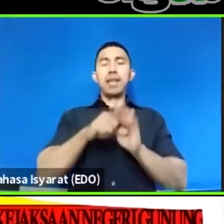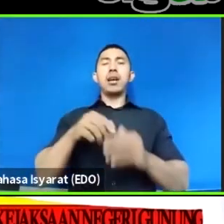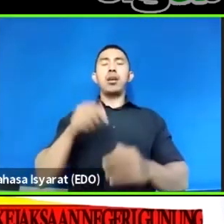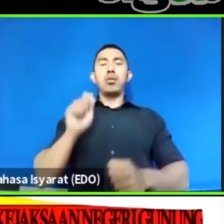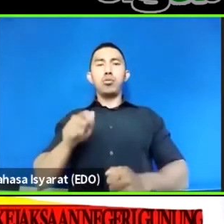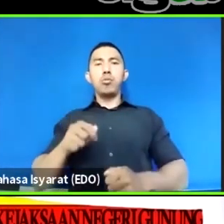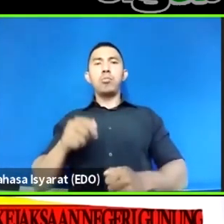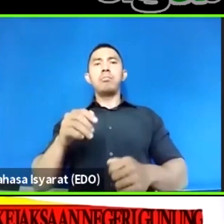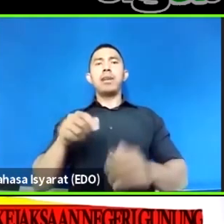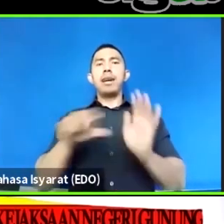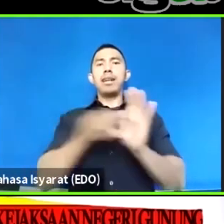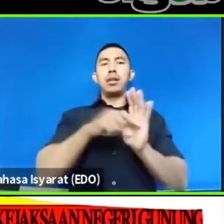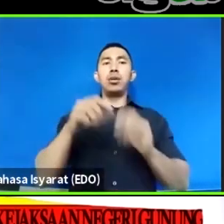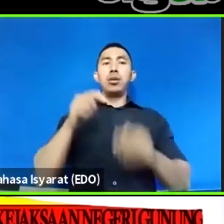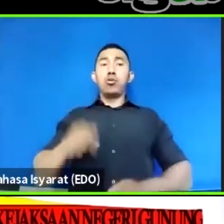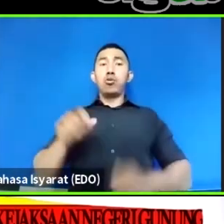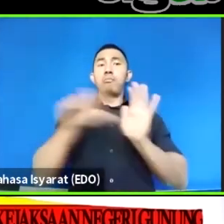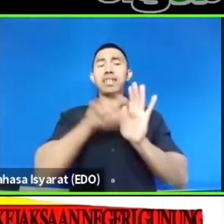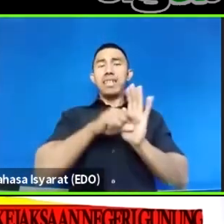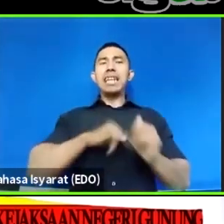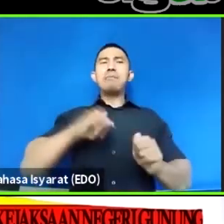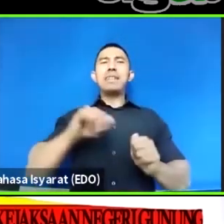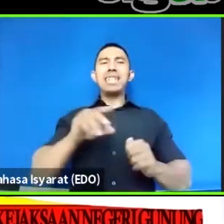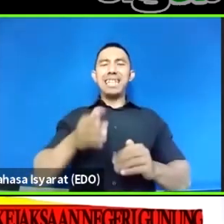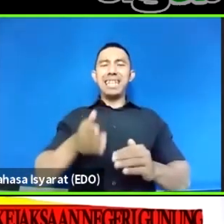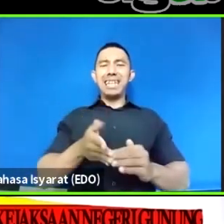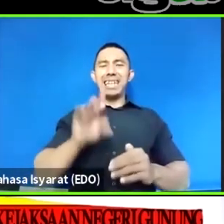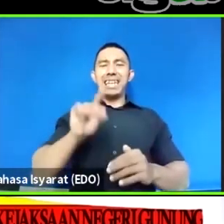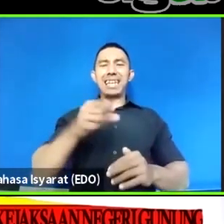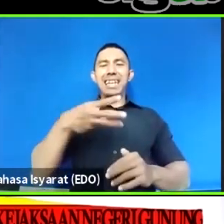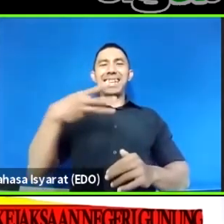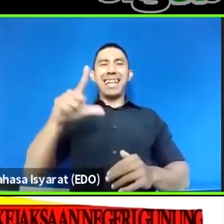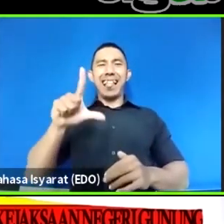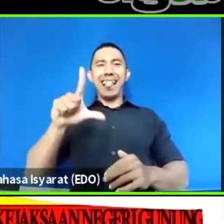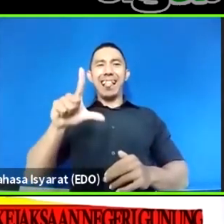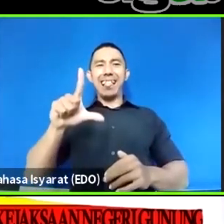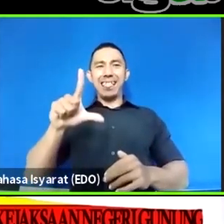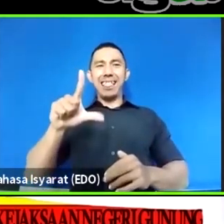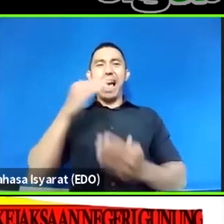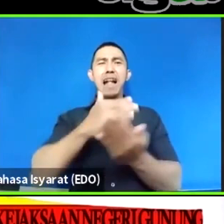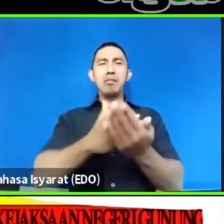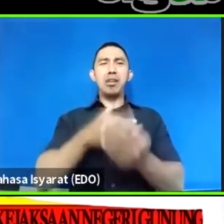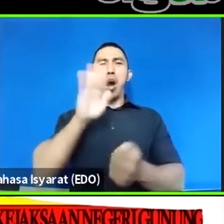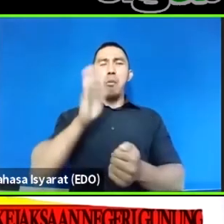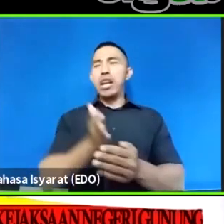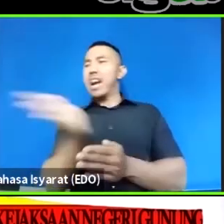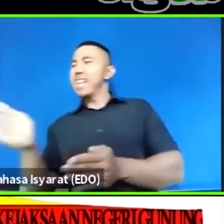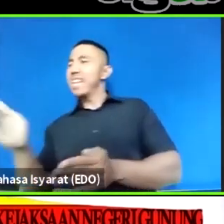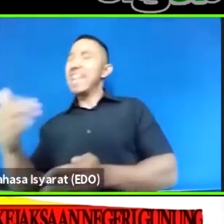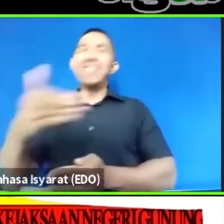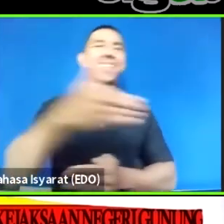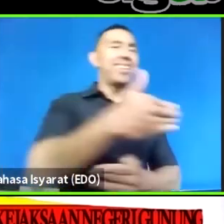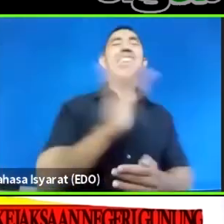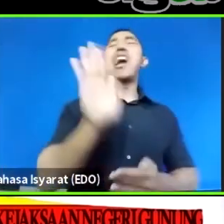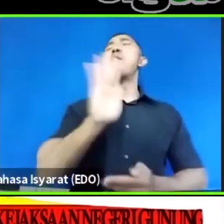artinya apa? Kalau hukum acara itu seperti rel, ya, rel yang harus kita ikuti, itu nggak boleh kanan kiri apa belak belok. Yang jelas